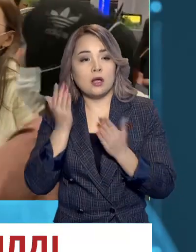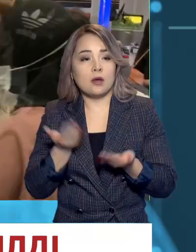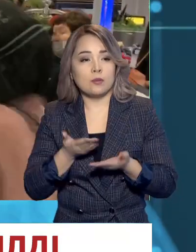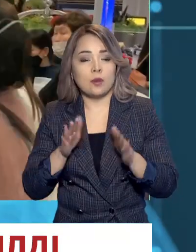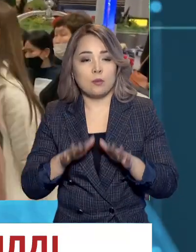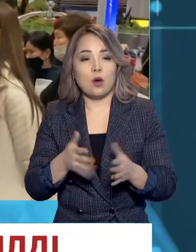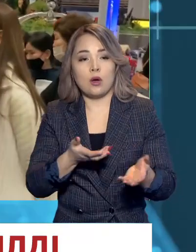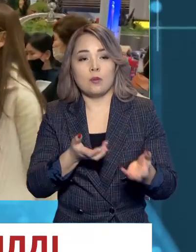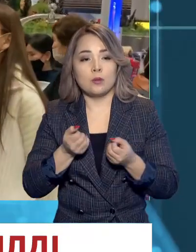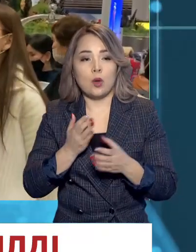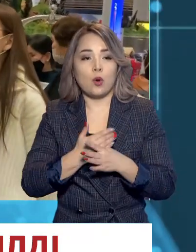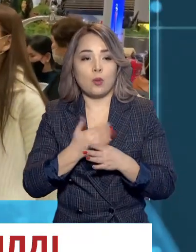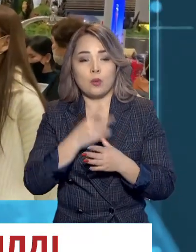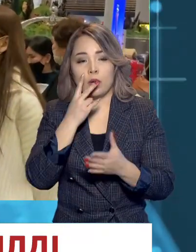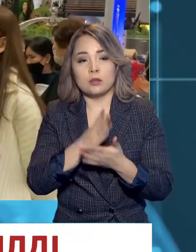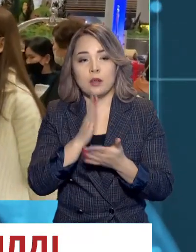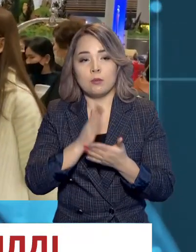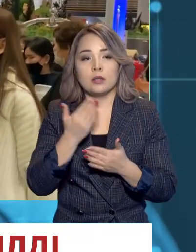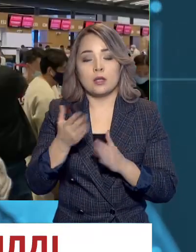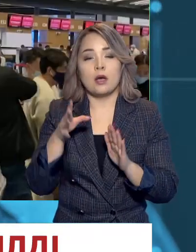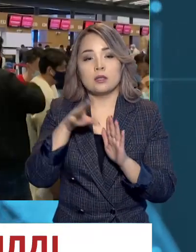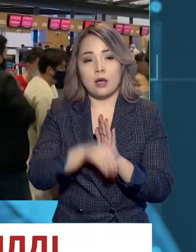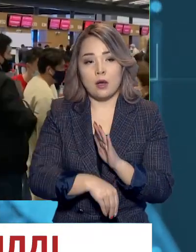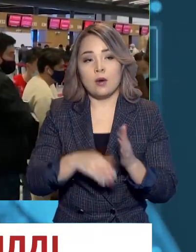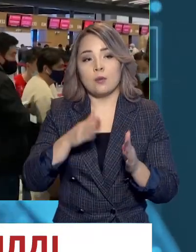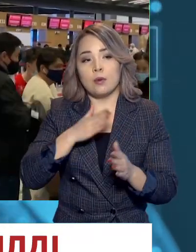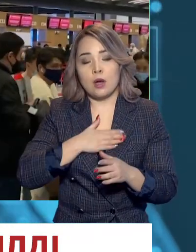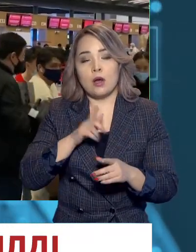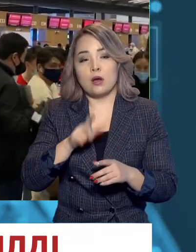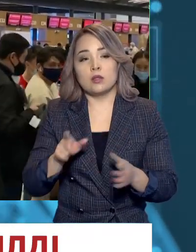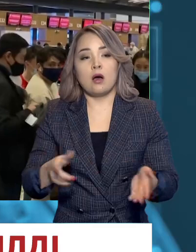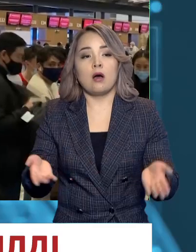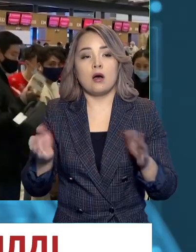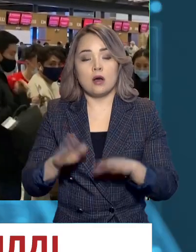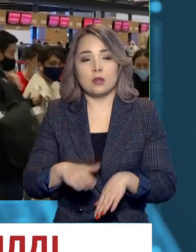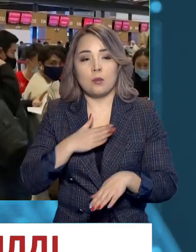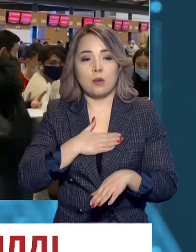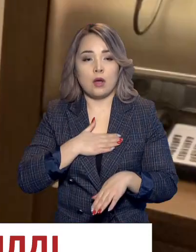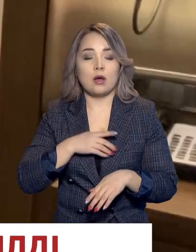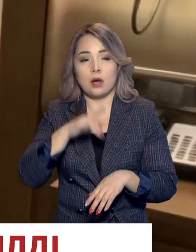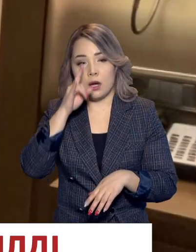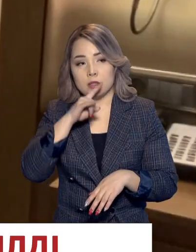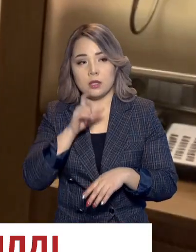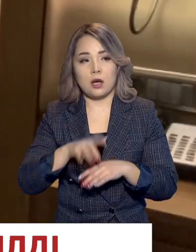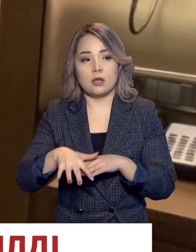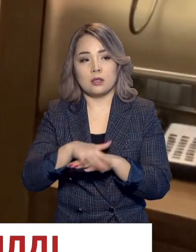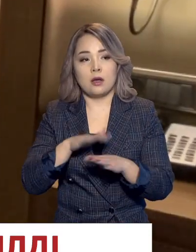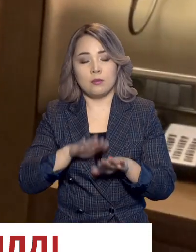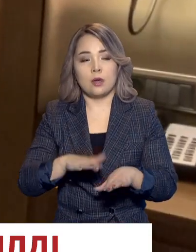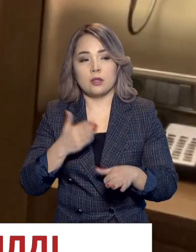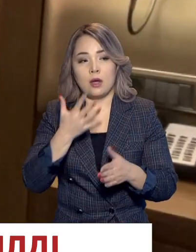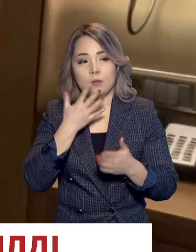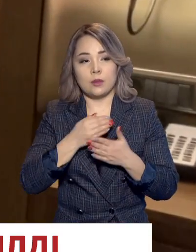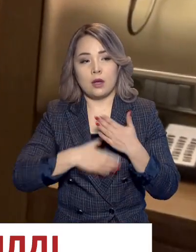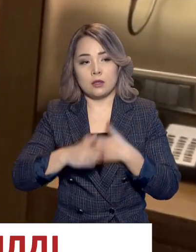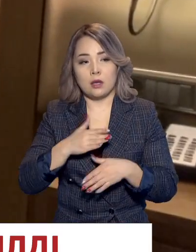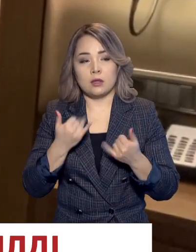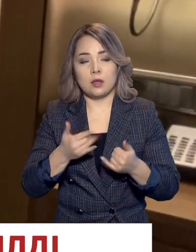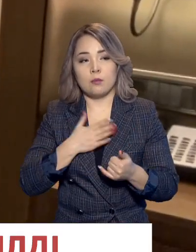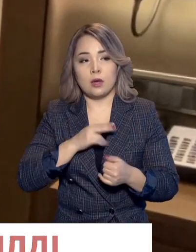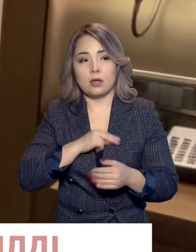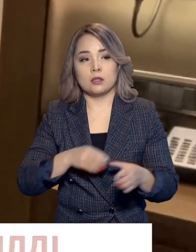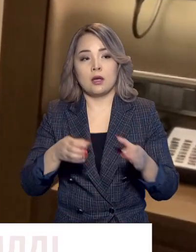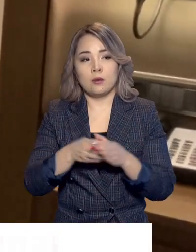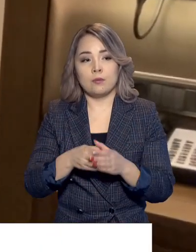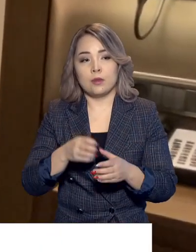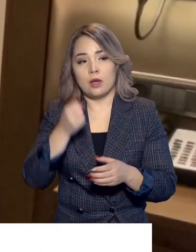өзінің үйіне алып кетіп көмектерін көрсетіп жатыр. Бұған біздің жолда қалған отандастарымызда дән риза. Осындай қызметкерлеріміз